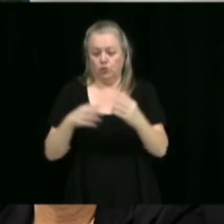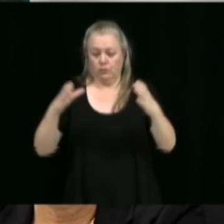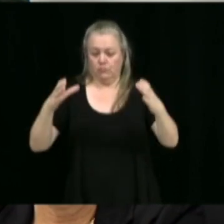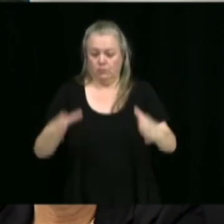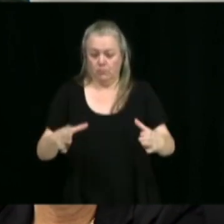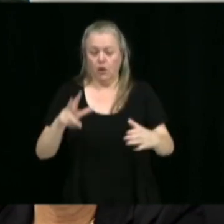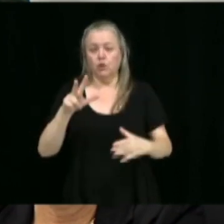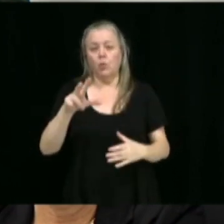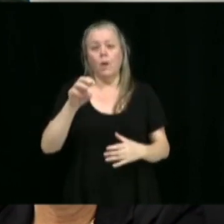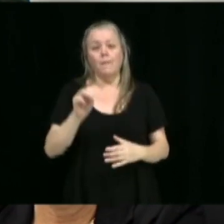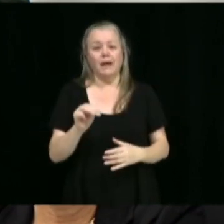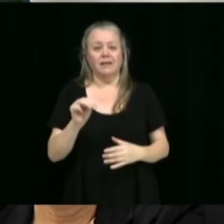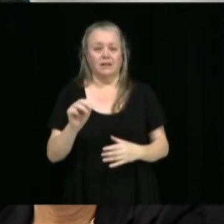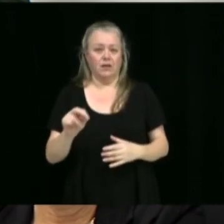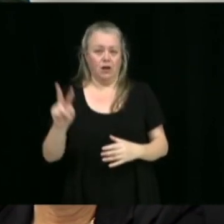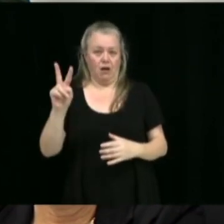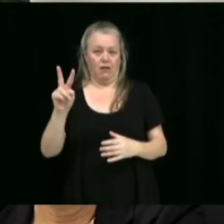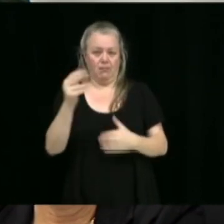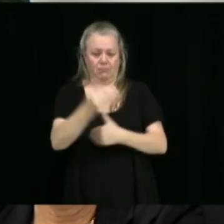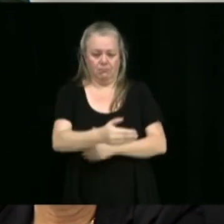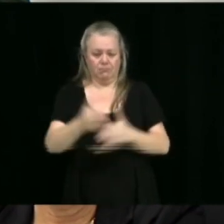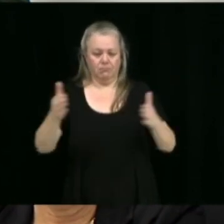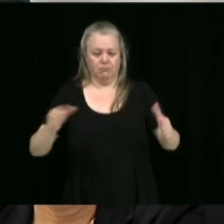l'enseigne détachée soit réalisé.